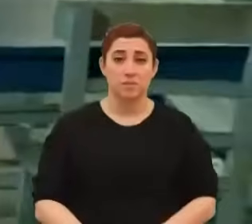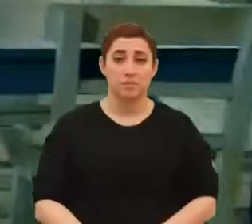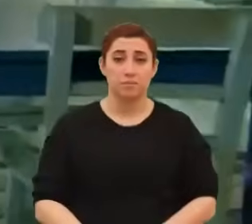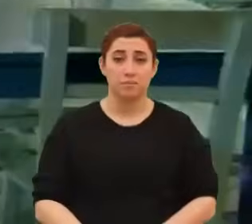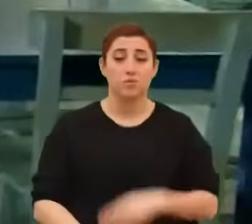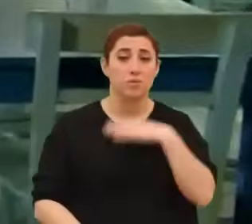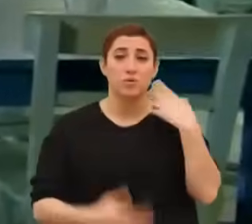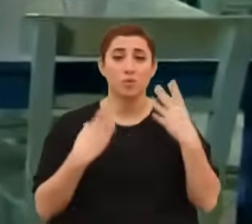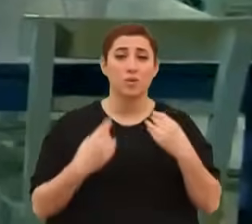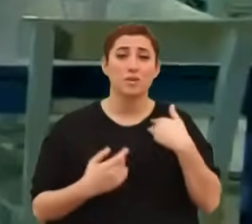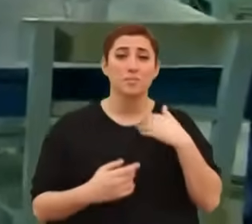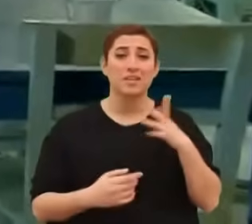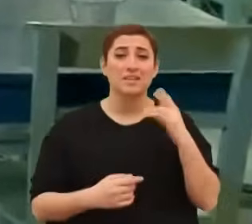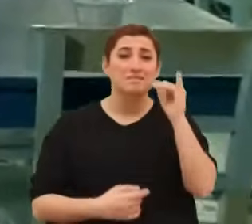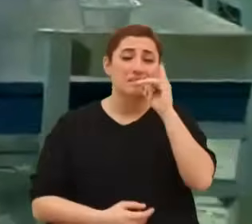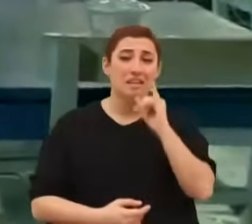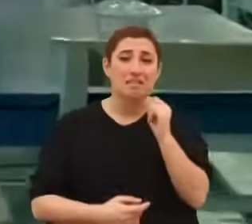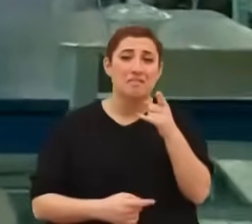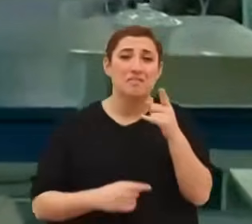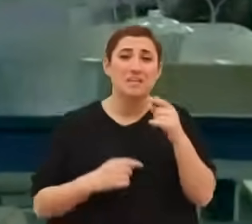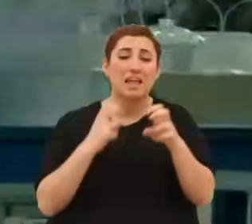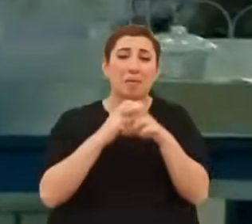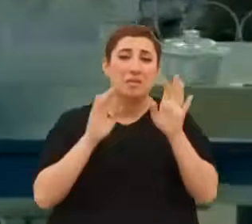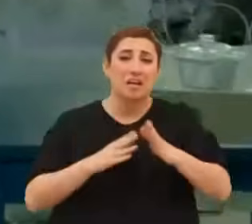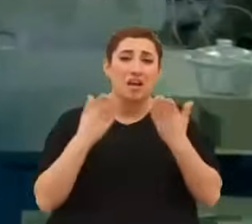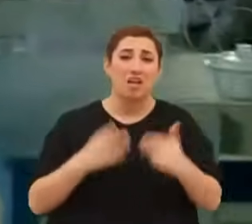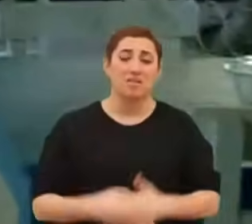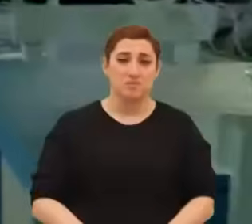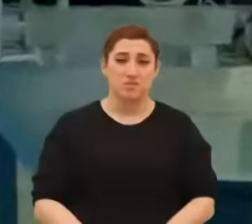Kurban olayım hele buraya ya. Bir derim bir gemim kalmış.